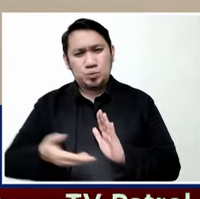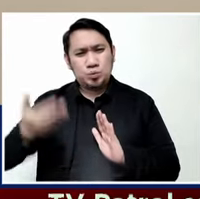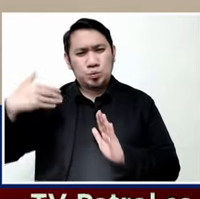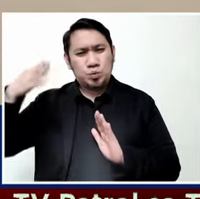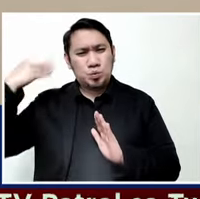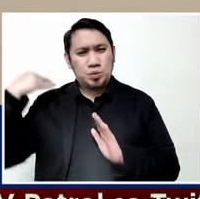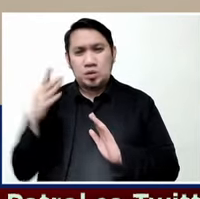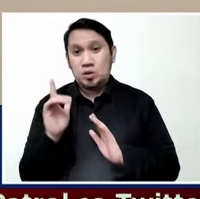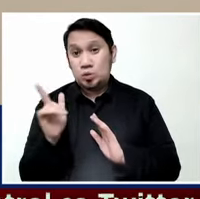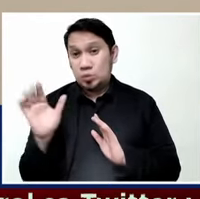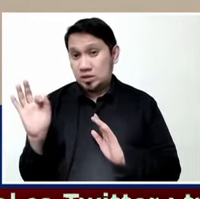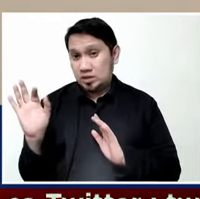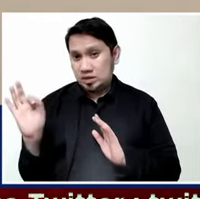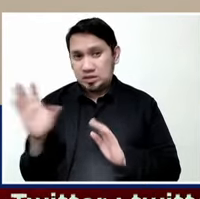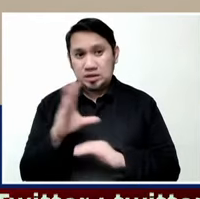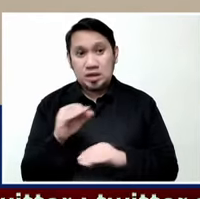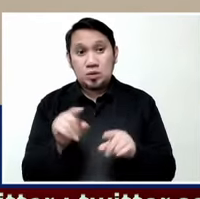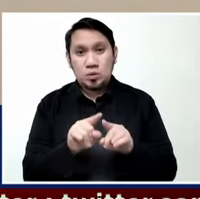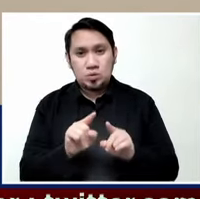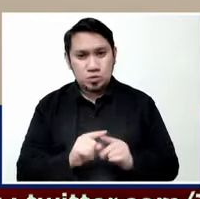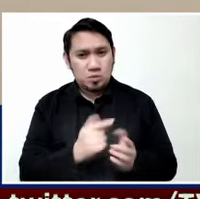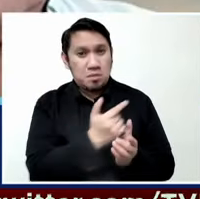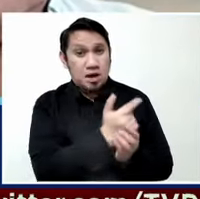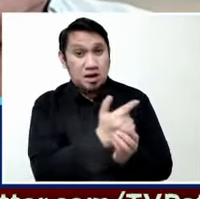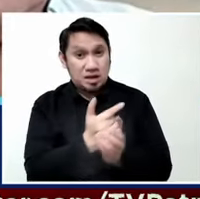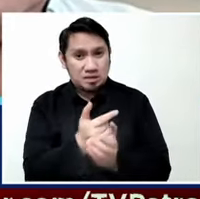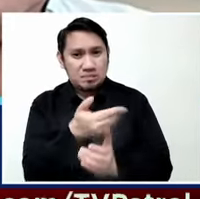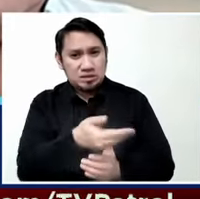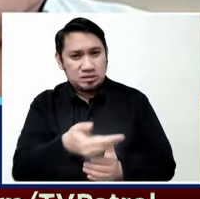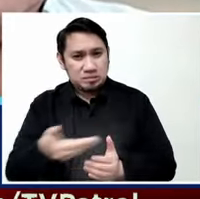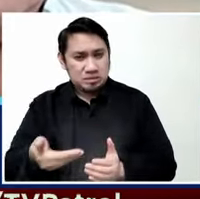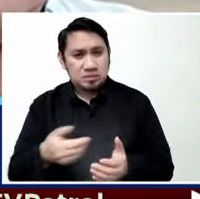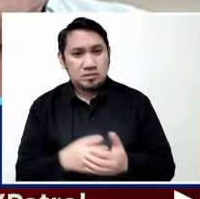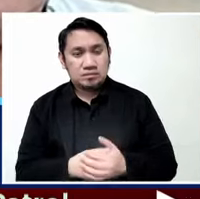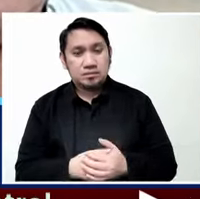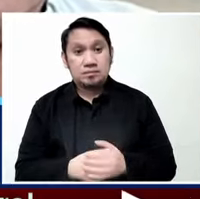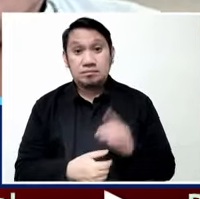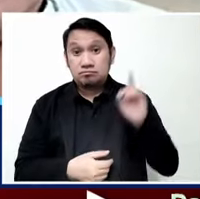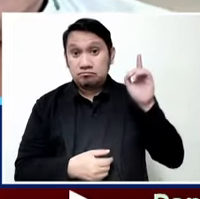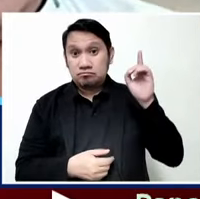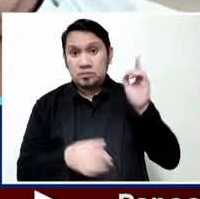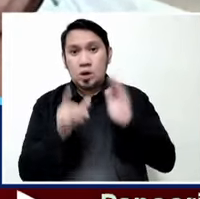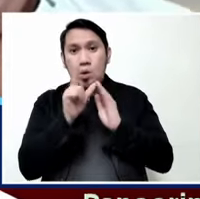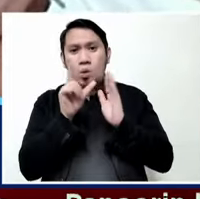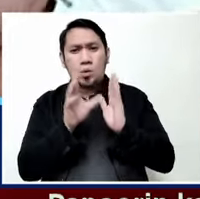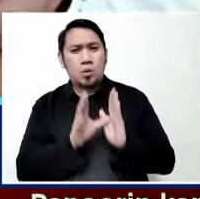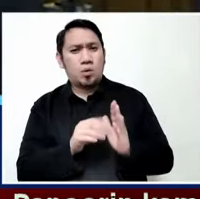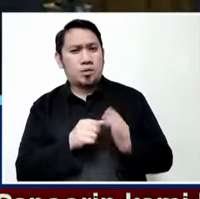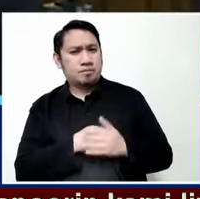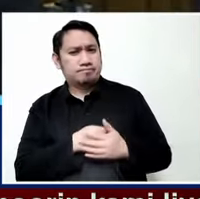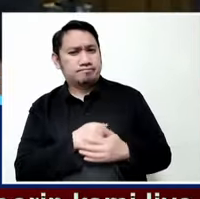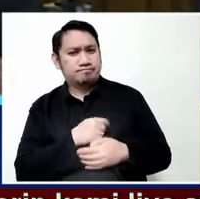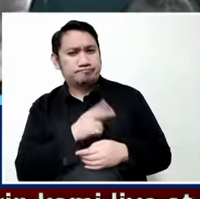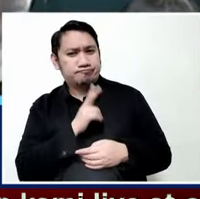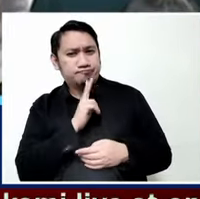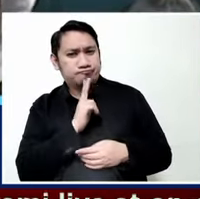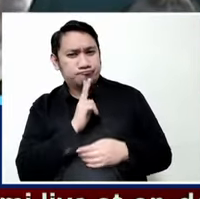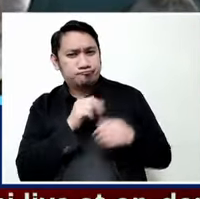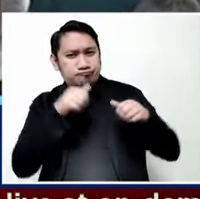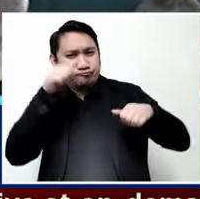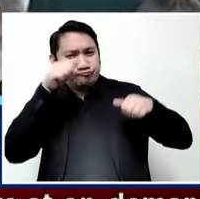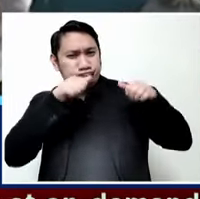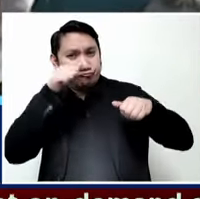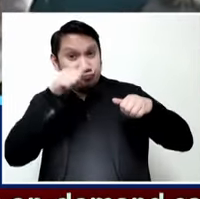2019 at illegal possession of firearms and explosives. Duda ang kanyang abogado sa kakayahan ng DOJ na mabigyan ng patas